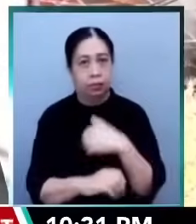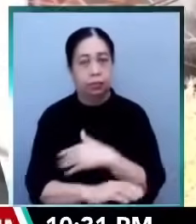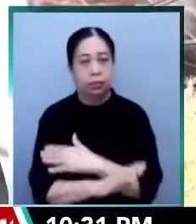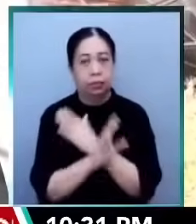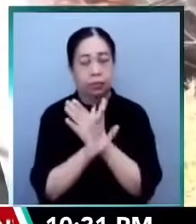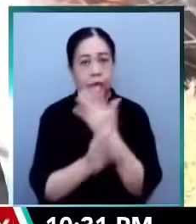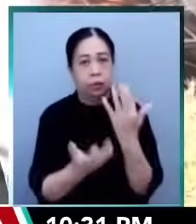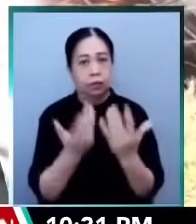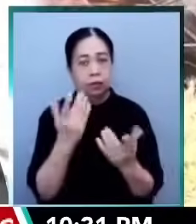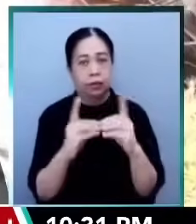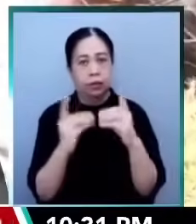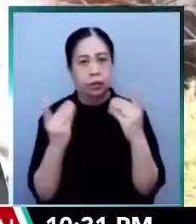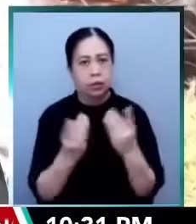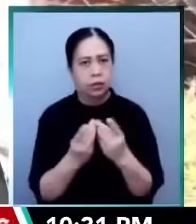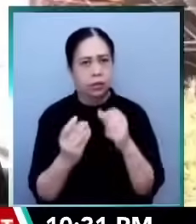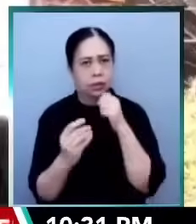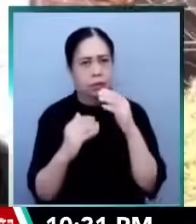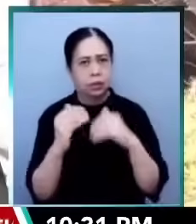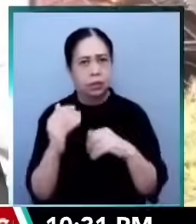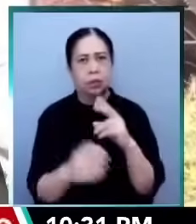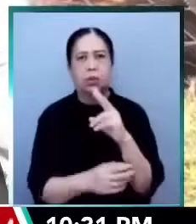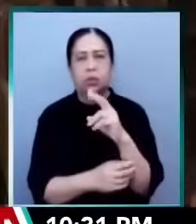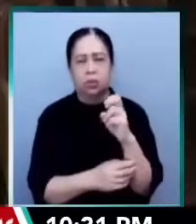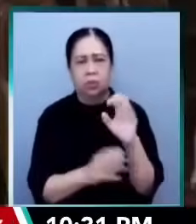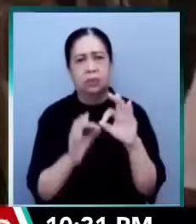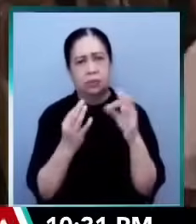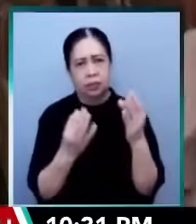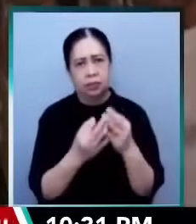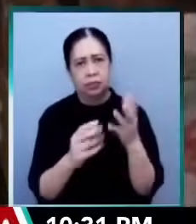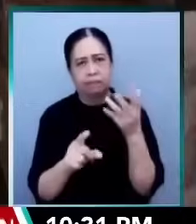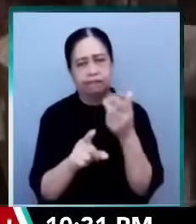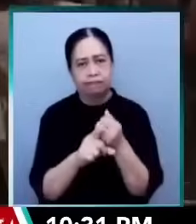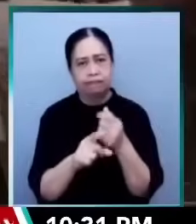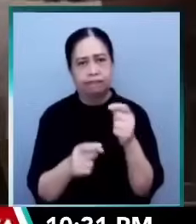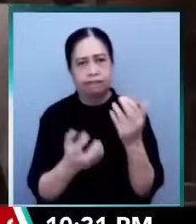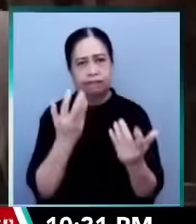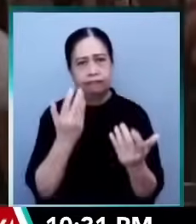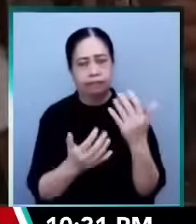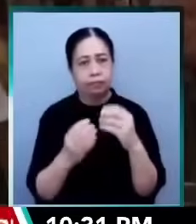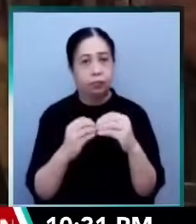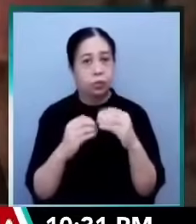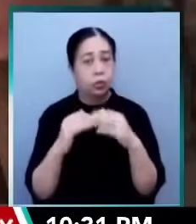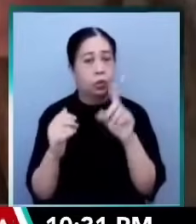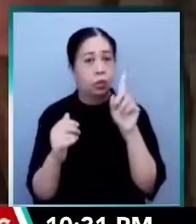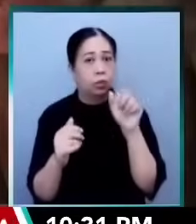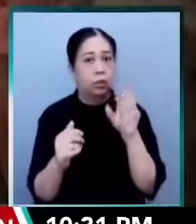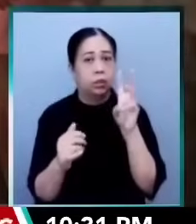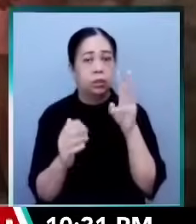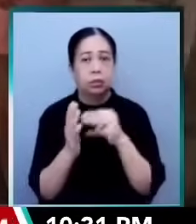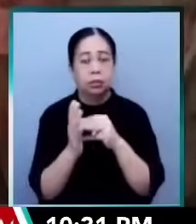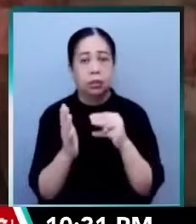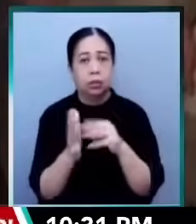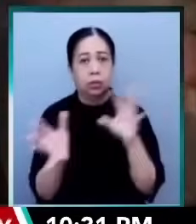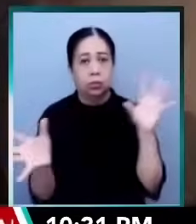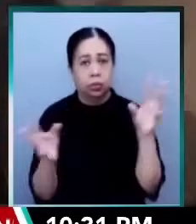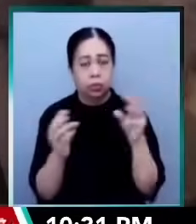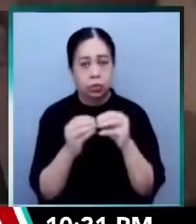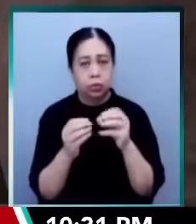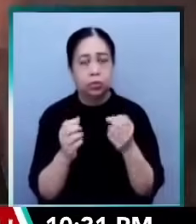hindi bababa sa 200 pamilya ang apektado ng sunog. Mahigit 1.6 million pesos ang halaga ng